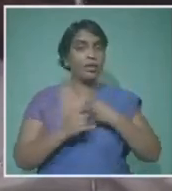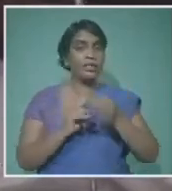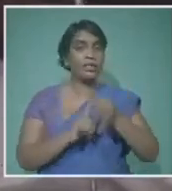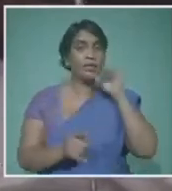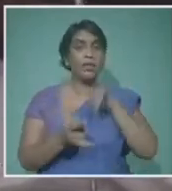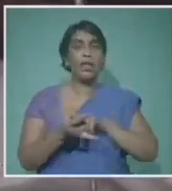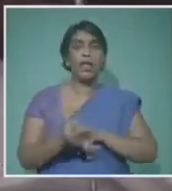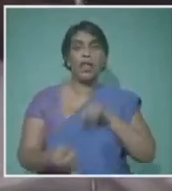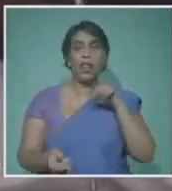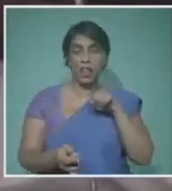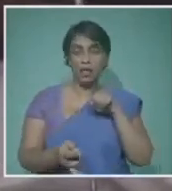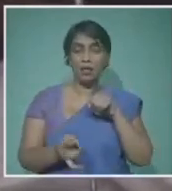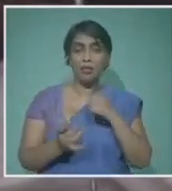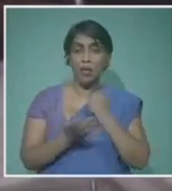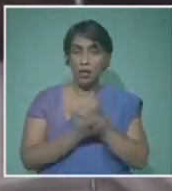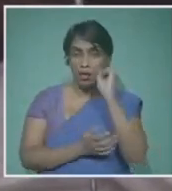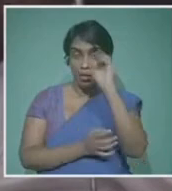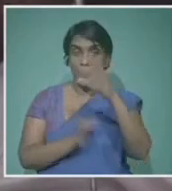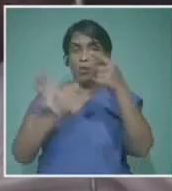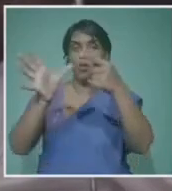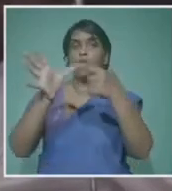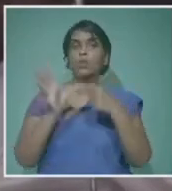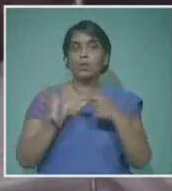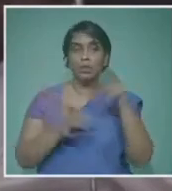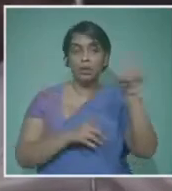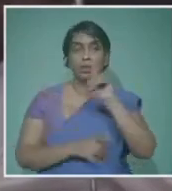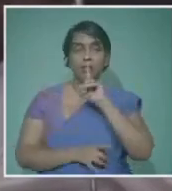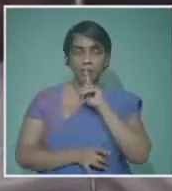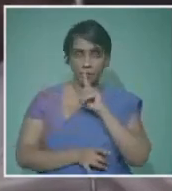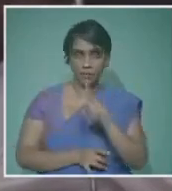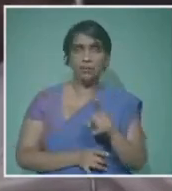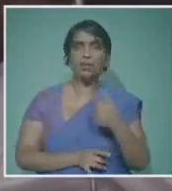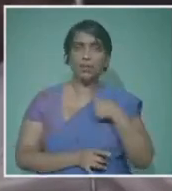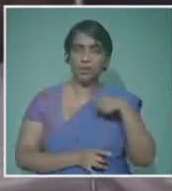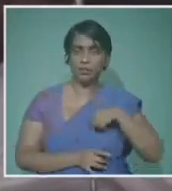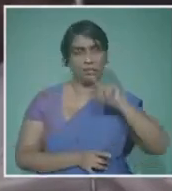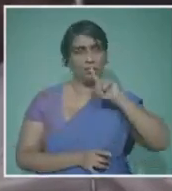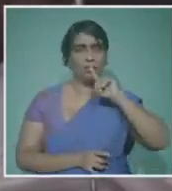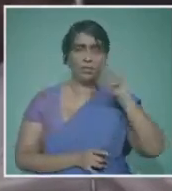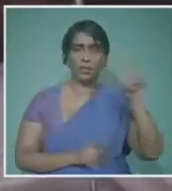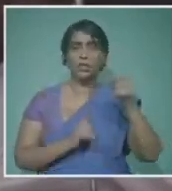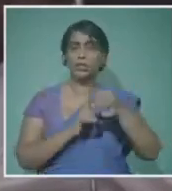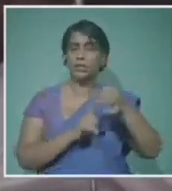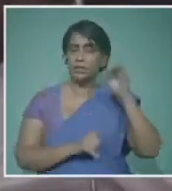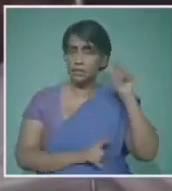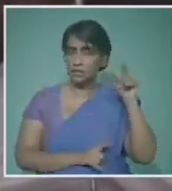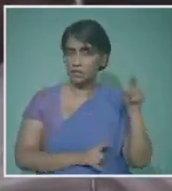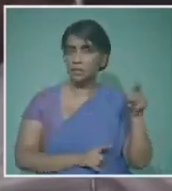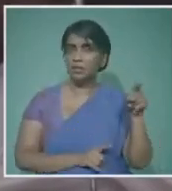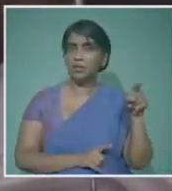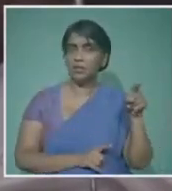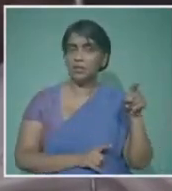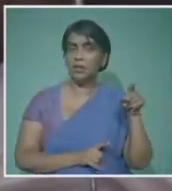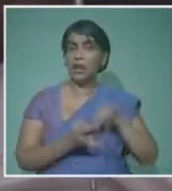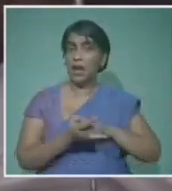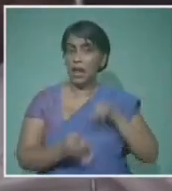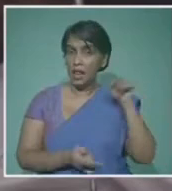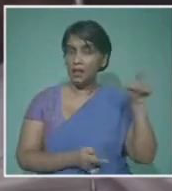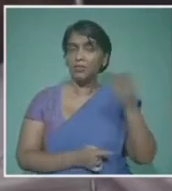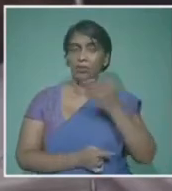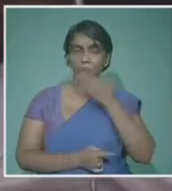ලිපියට පිළිතුරු වශයෙන්. ඔබතුමා කිව්වා කාරණය මම දැනුම් දෙන්නම්. එතකොට ජනාධිපතිතුමාගේ ජනාධිපති ලේකම්ට පුළුවන් මේ